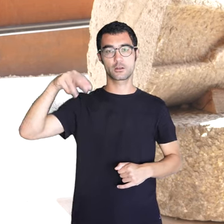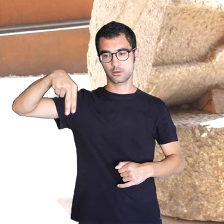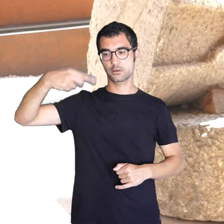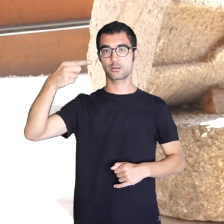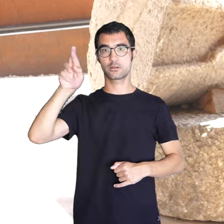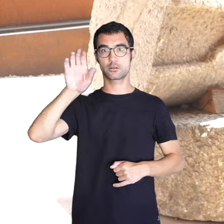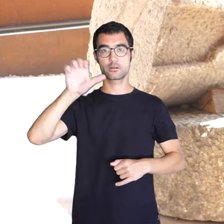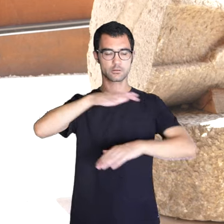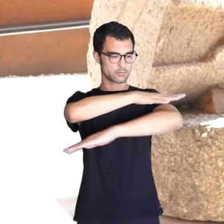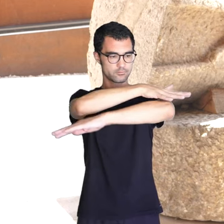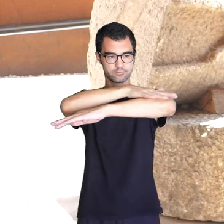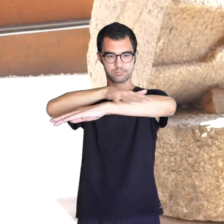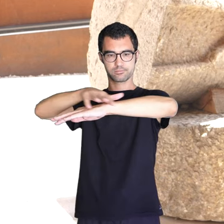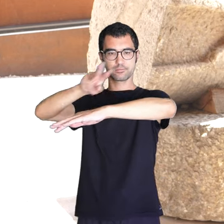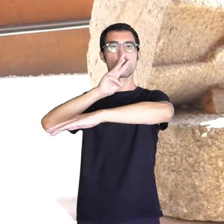i